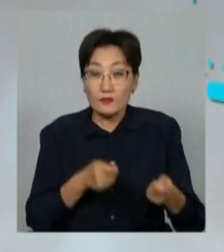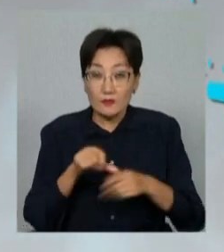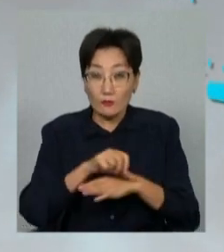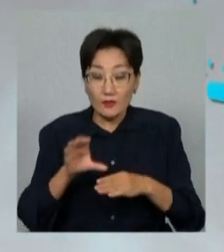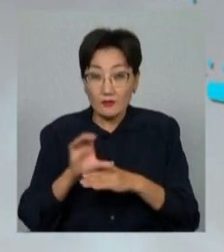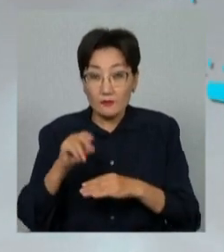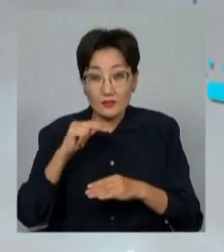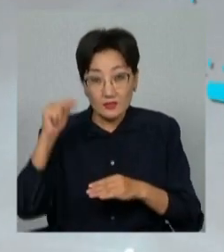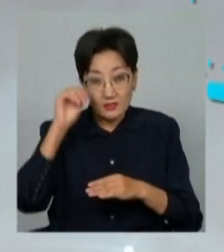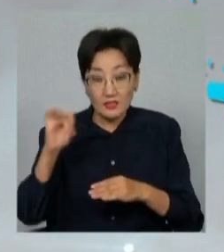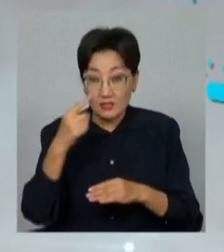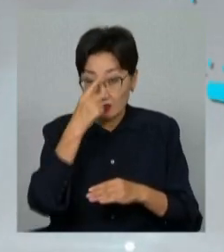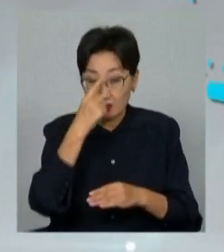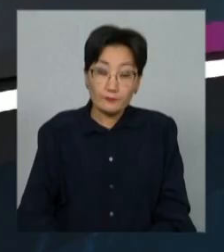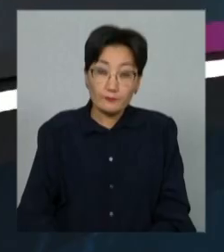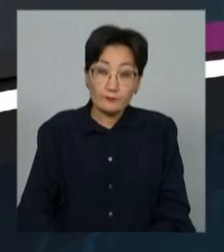лекарств из Китая и Индии.